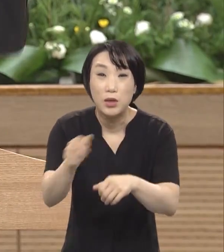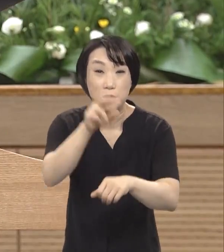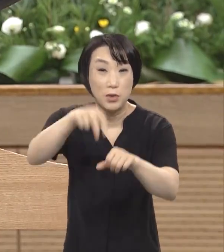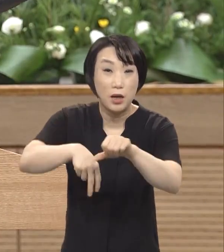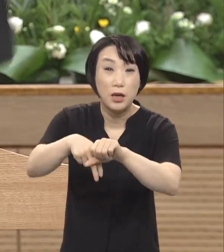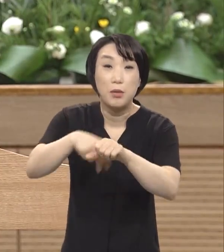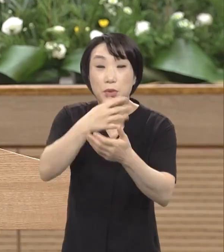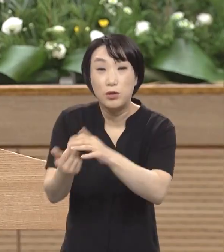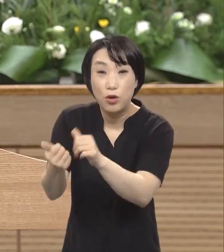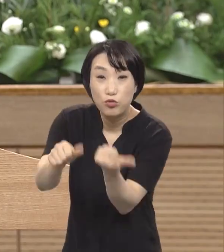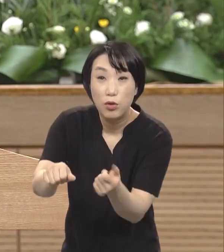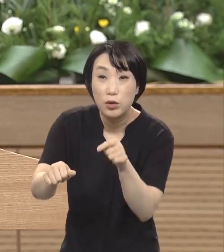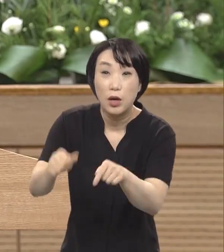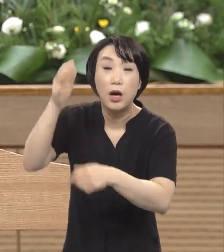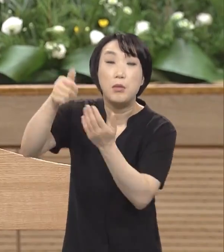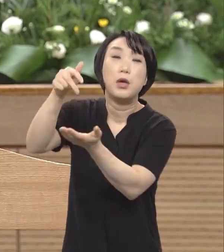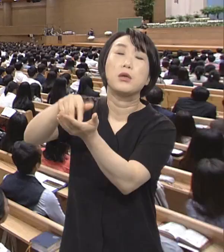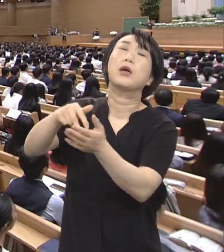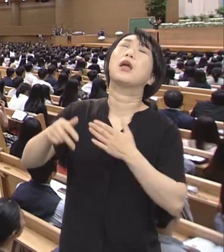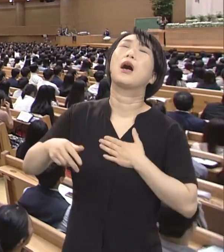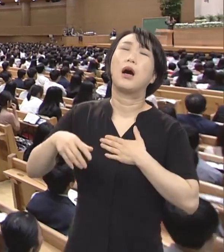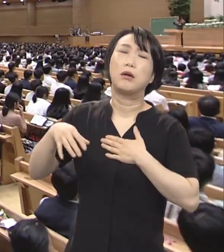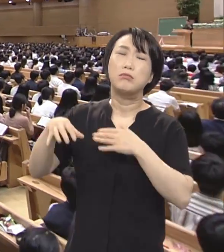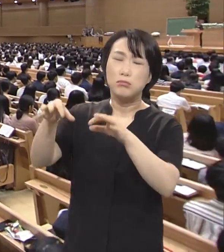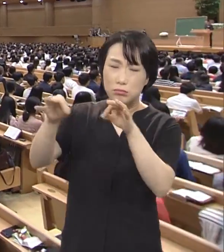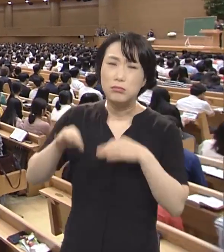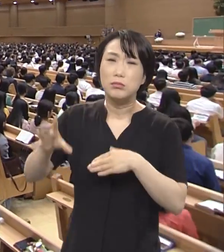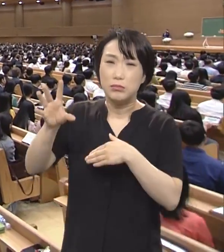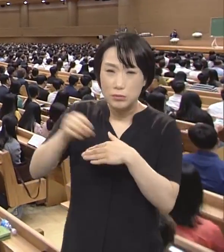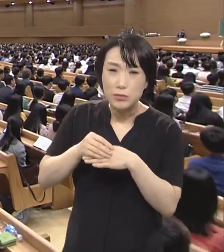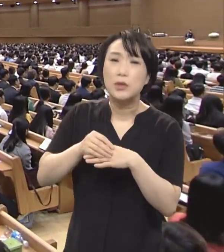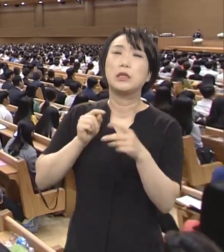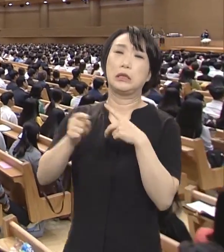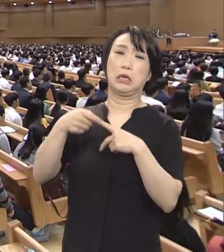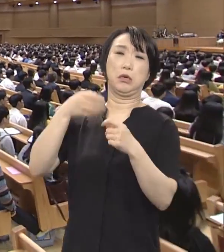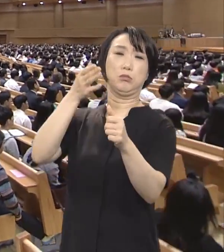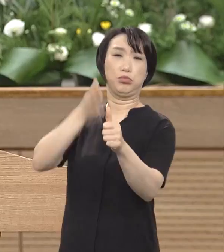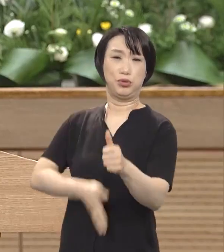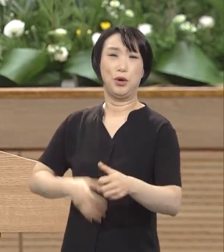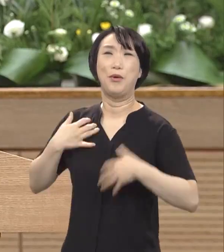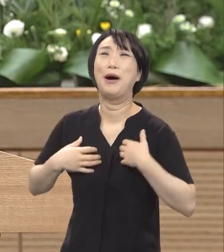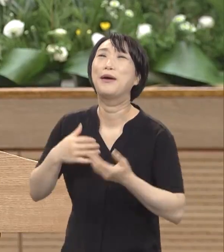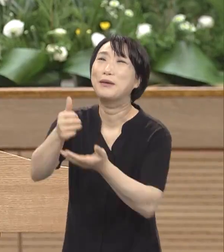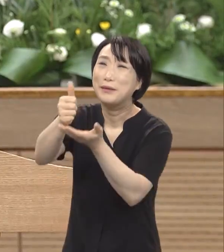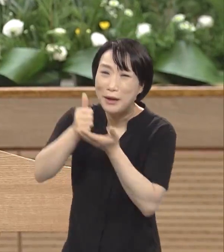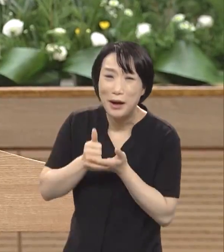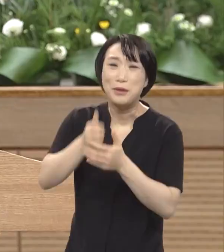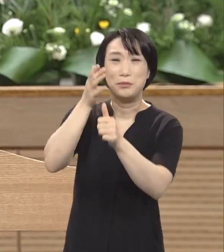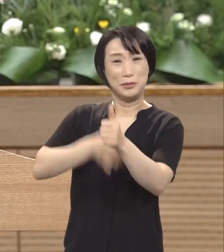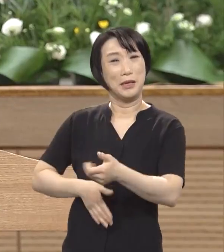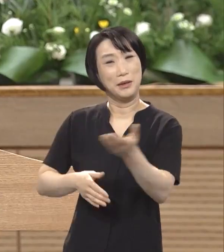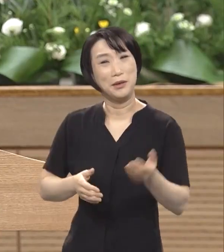사랑한 사정을 받아들여라 이 말이요. 이해해라 이 말이요. 환영하라 이 말입니다.